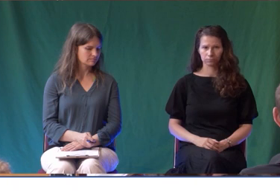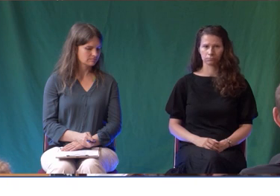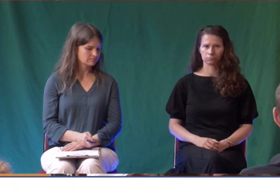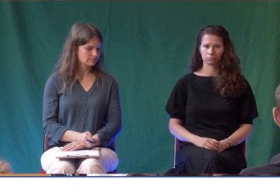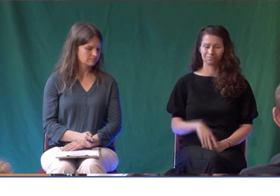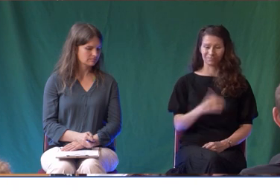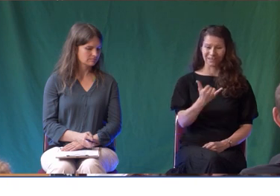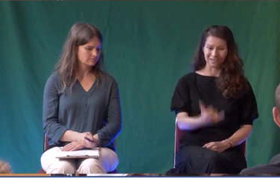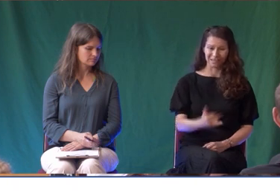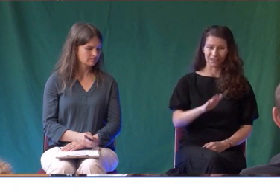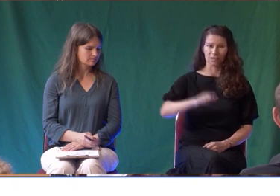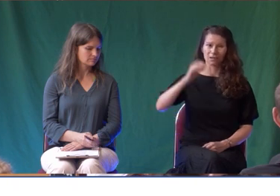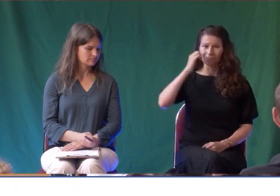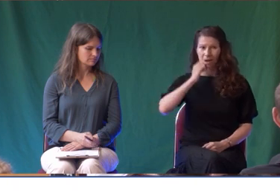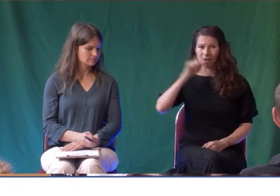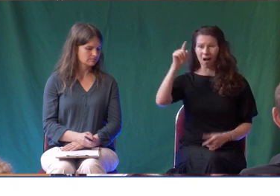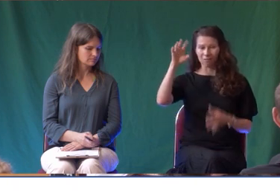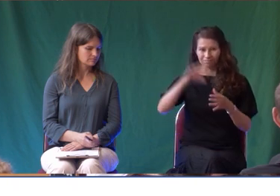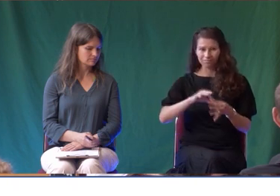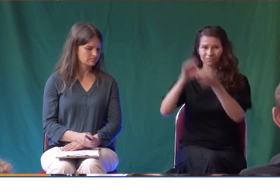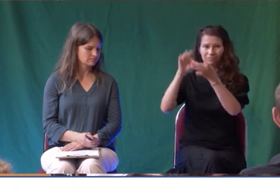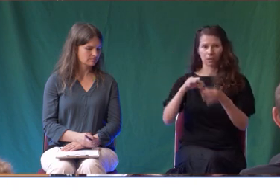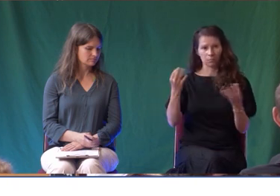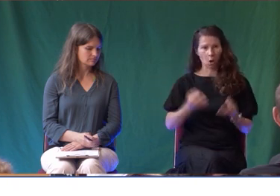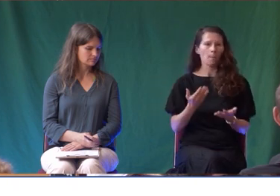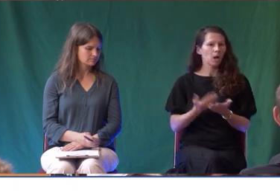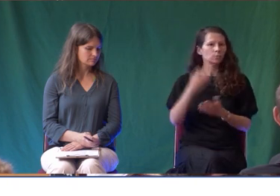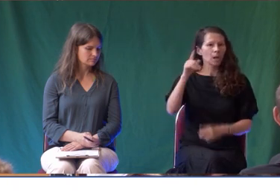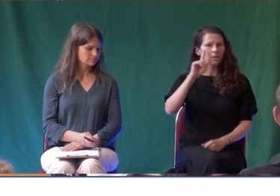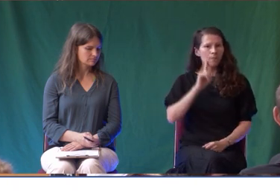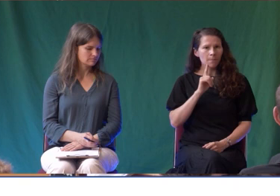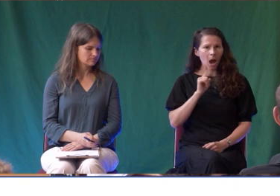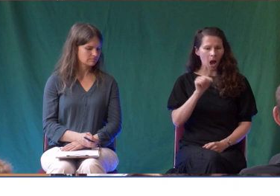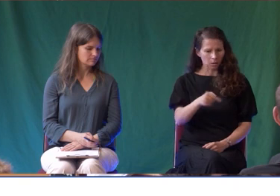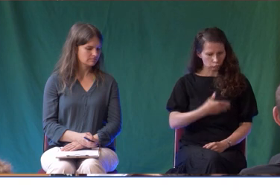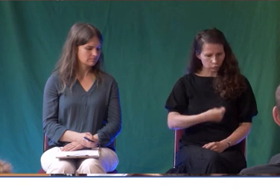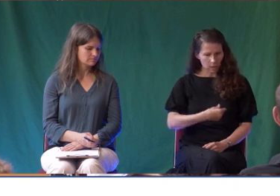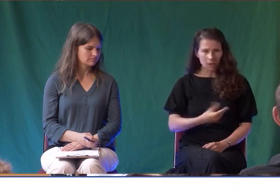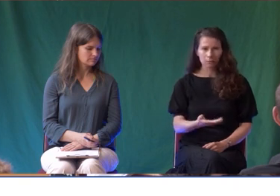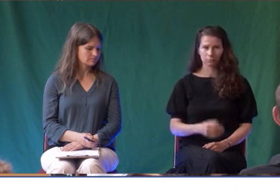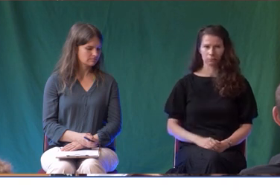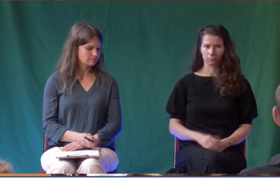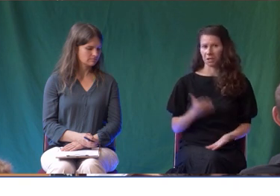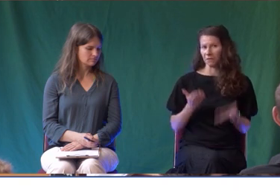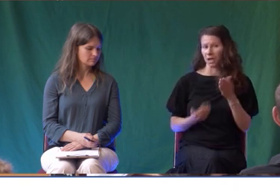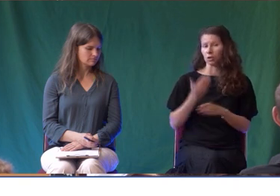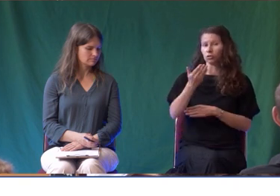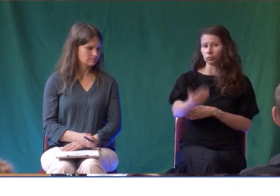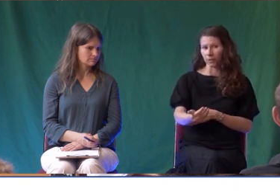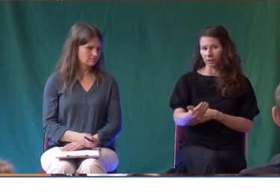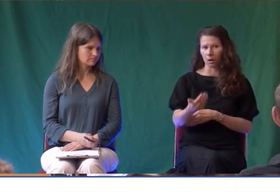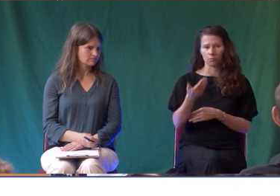Mutter die Mutter muss zum Beispiel das Kind stillen vielleicht hören wir später noch etwas